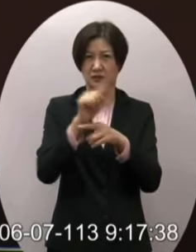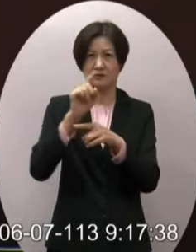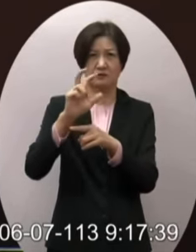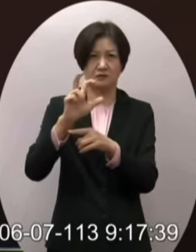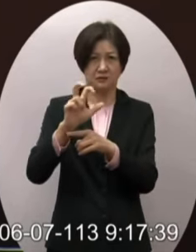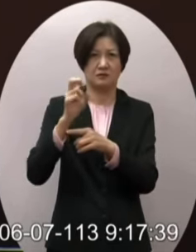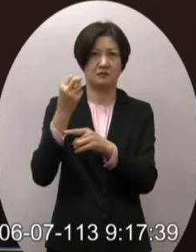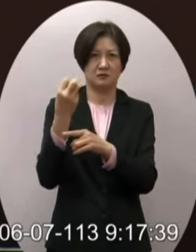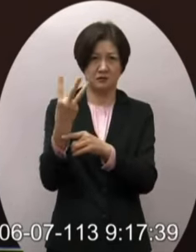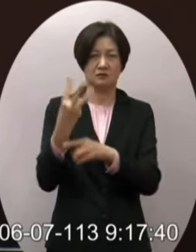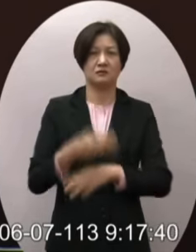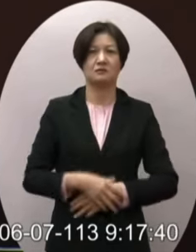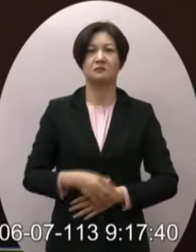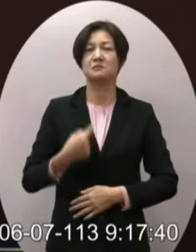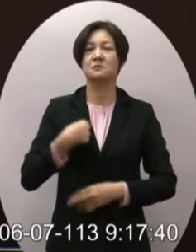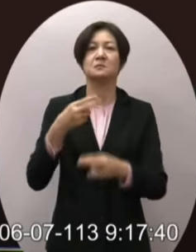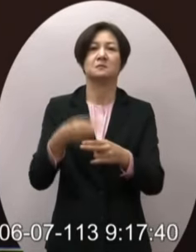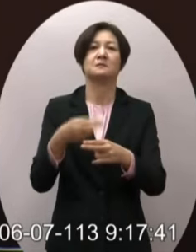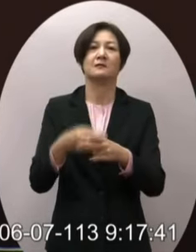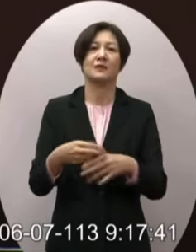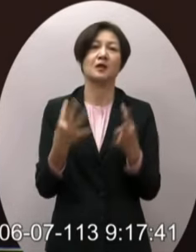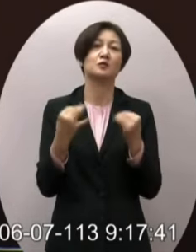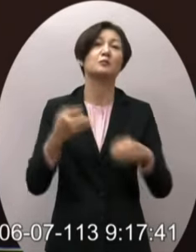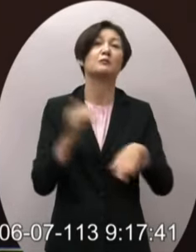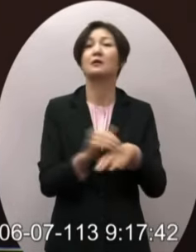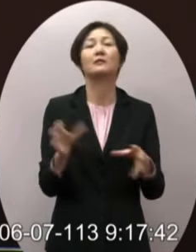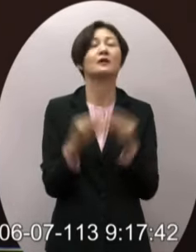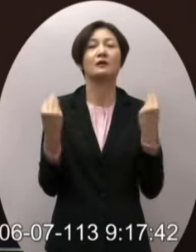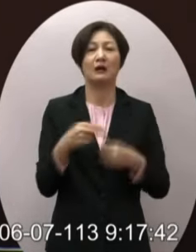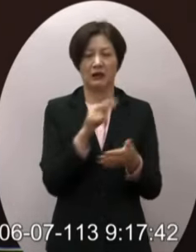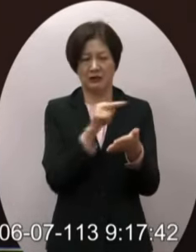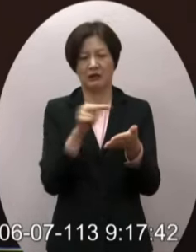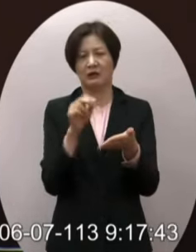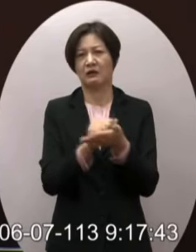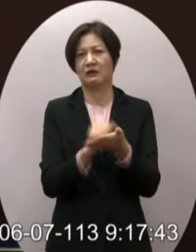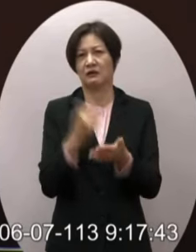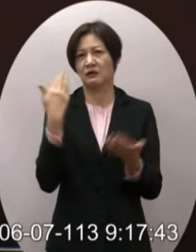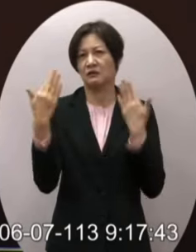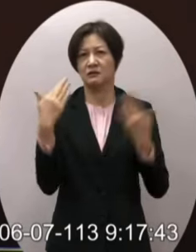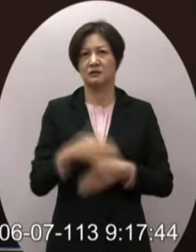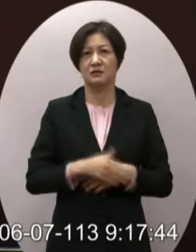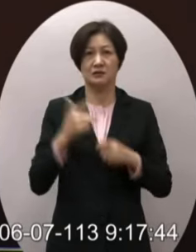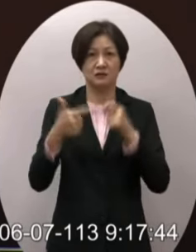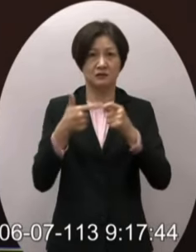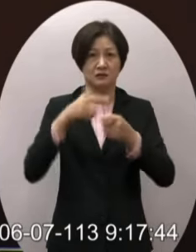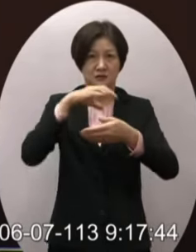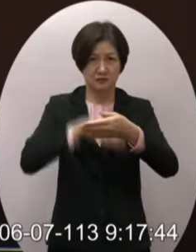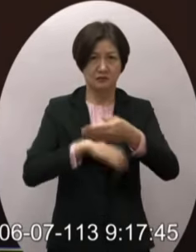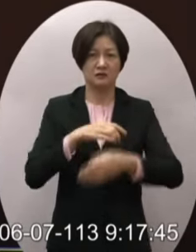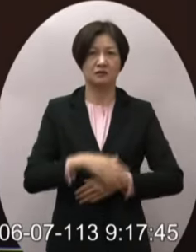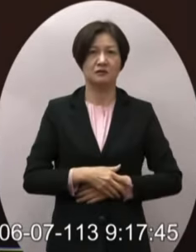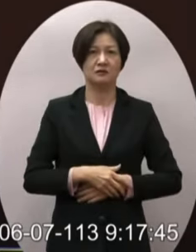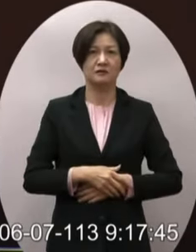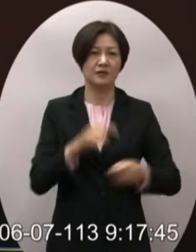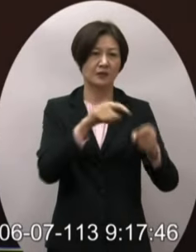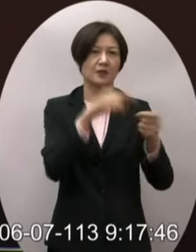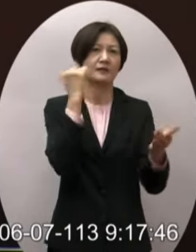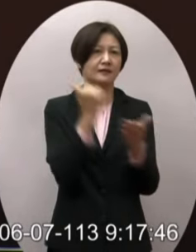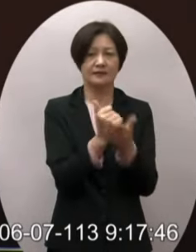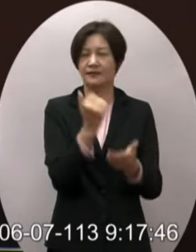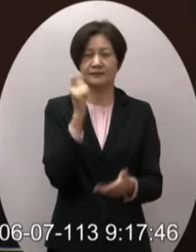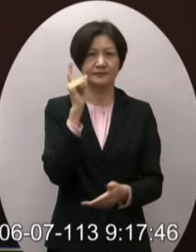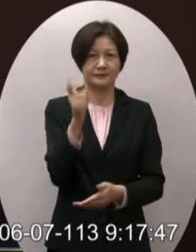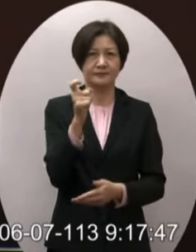11.73%，相信不需要是数学高手就可以知道，6年内我们根本不可能达到如此的目